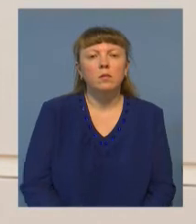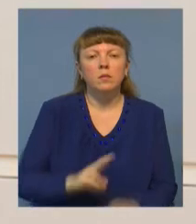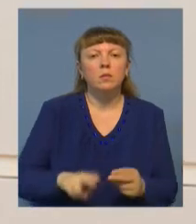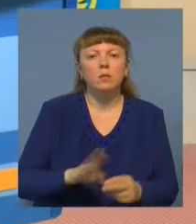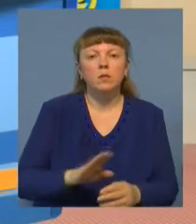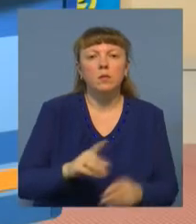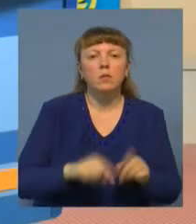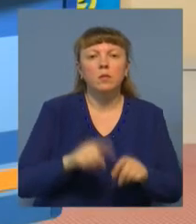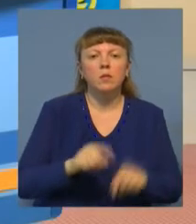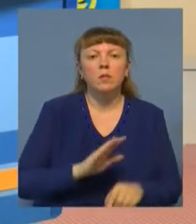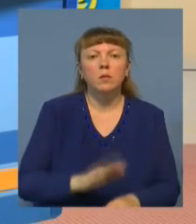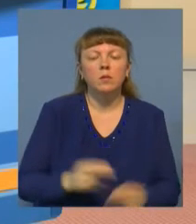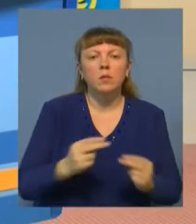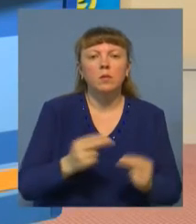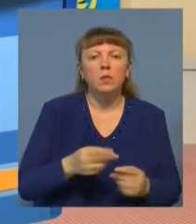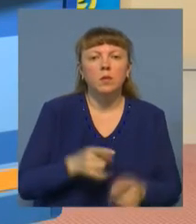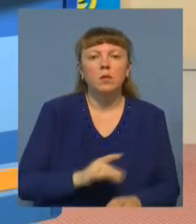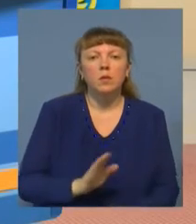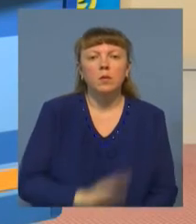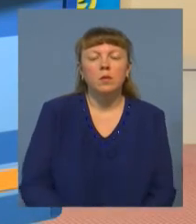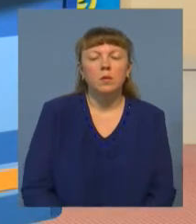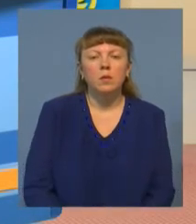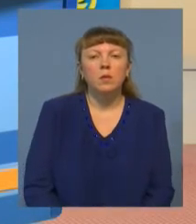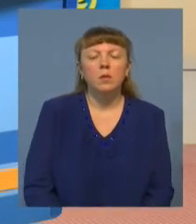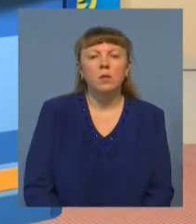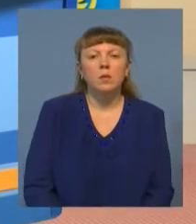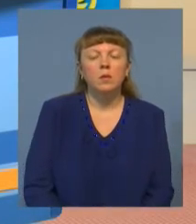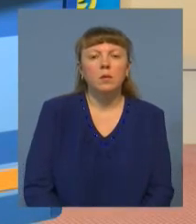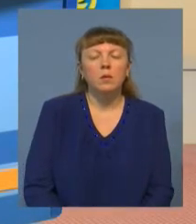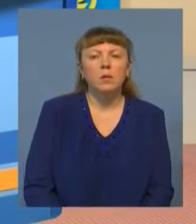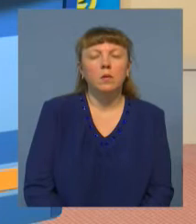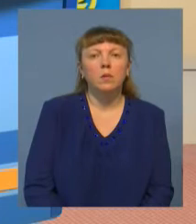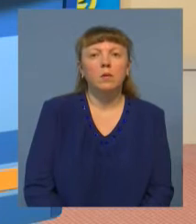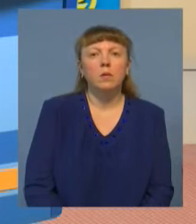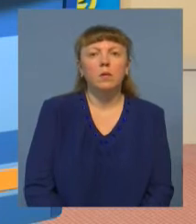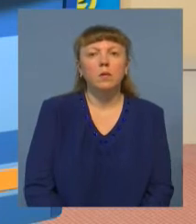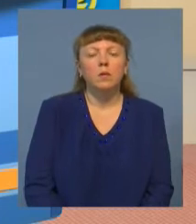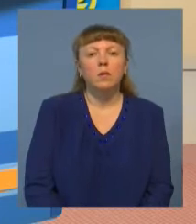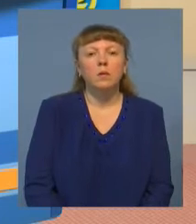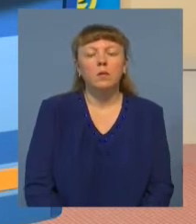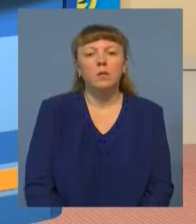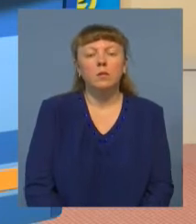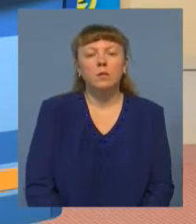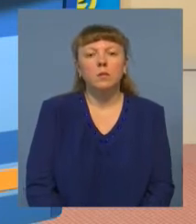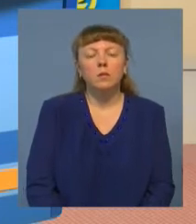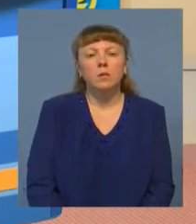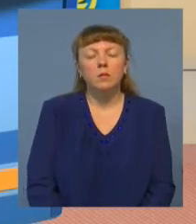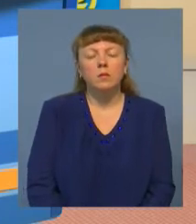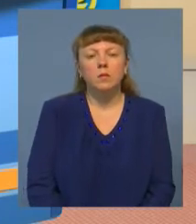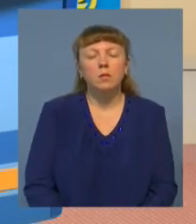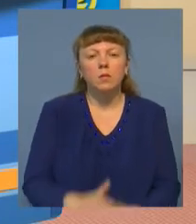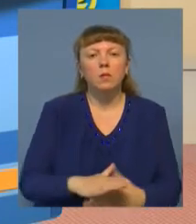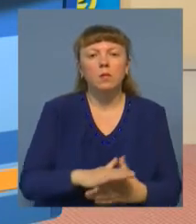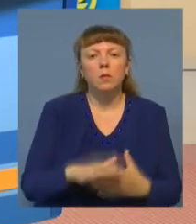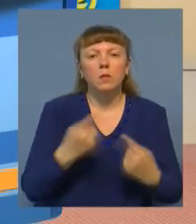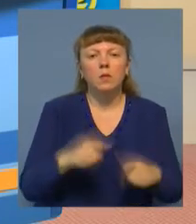не утеряно, свидетельство о рождении. В свидетельстве о рождении и в актовой записи фамилия